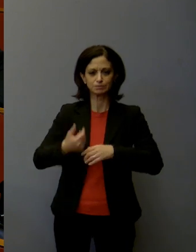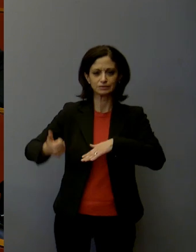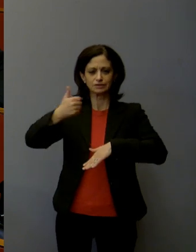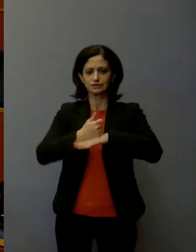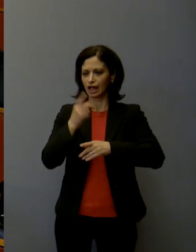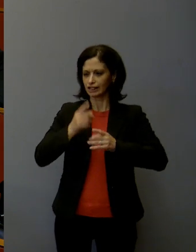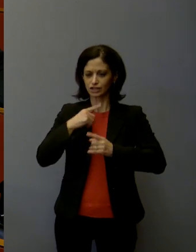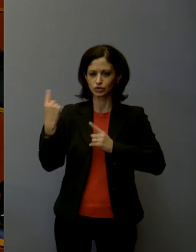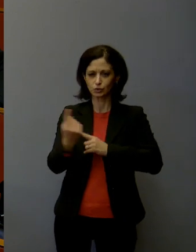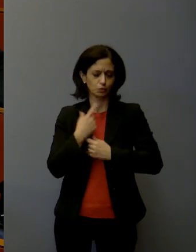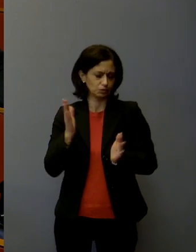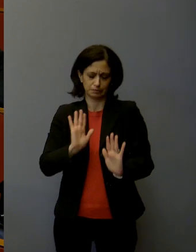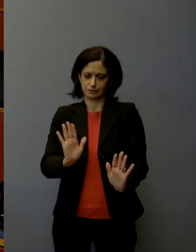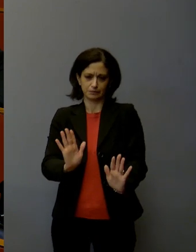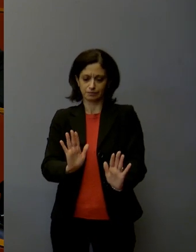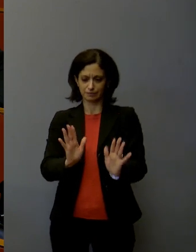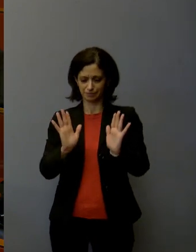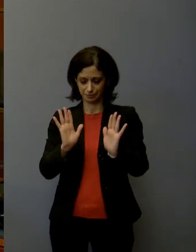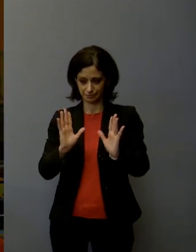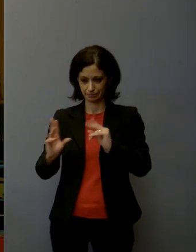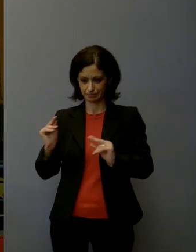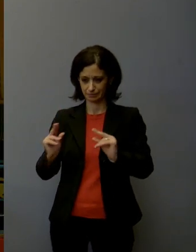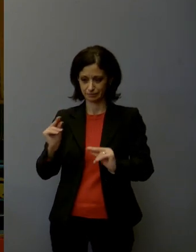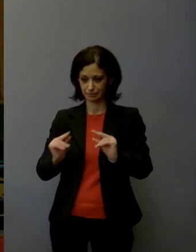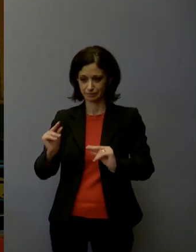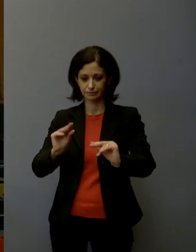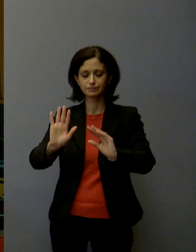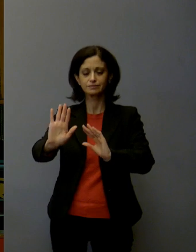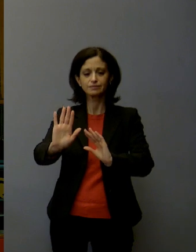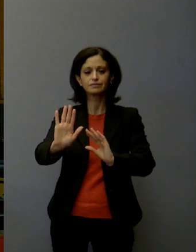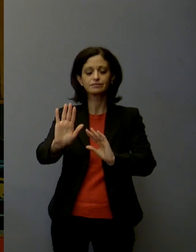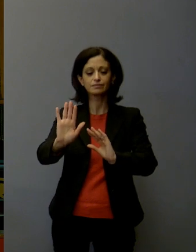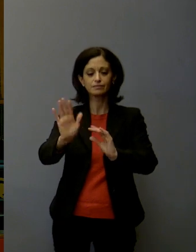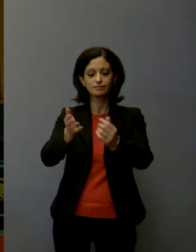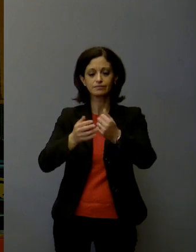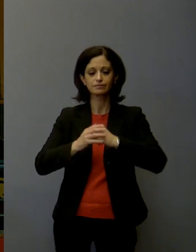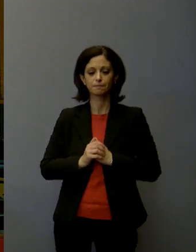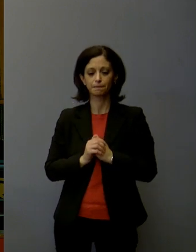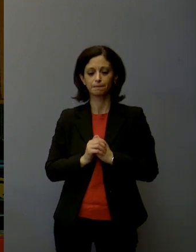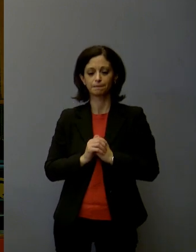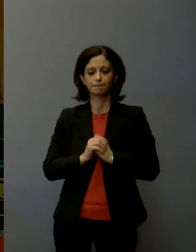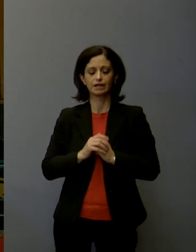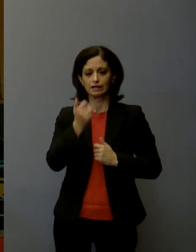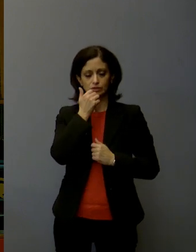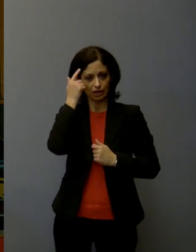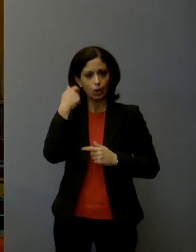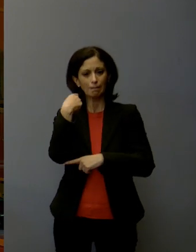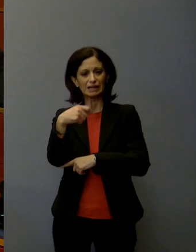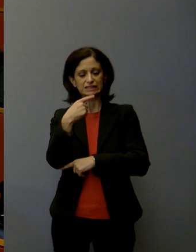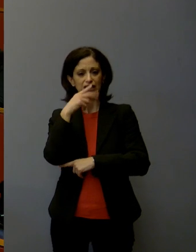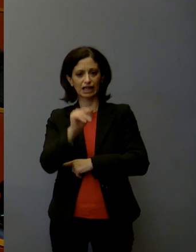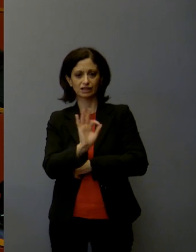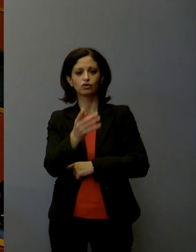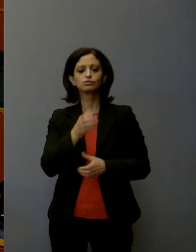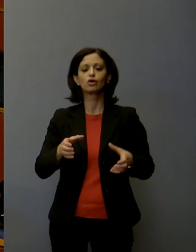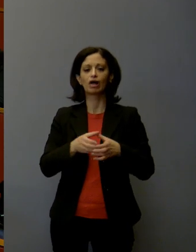di consigliere amore e ci sono le domande allora questo non è Allora ho parlato del presidente ho parlato dei